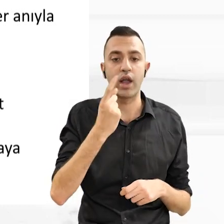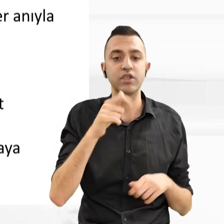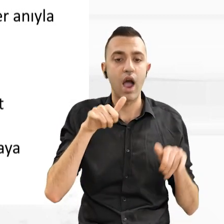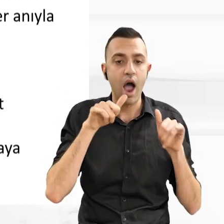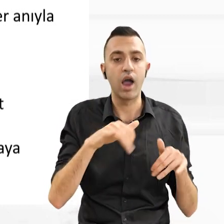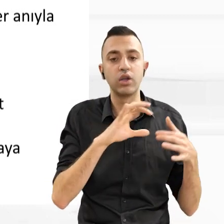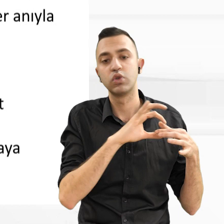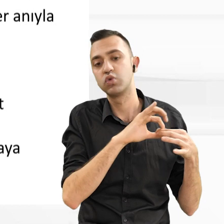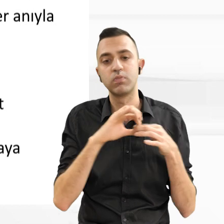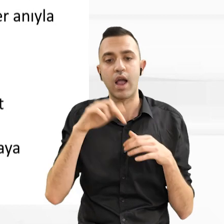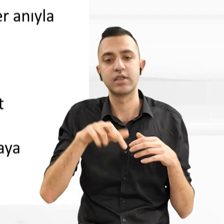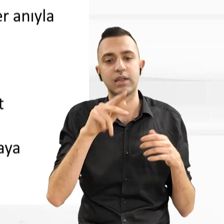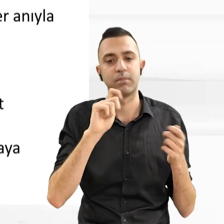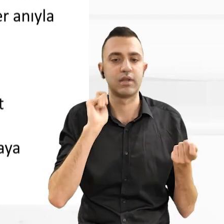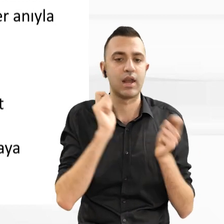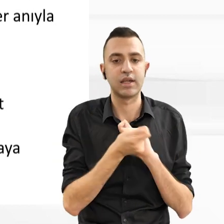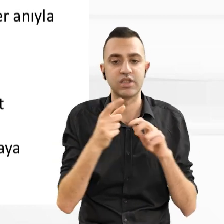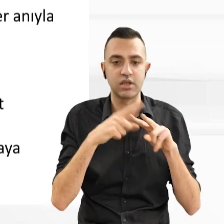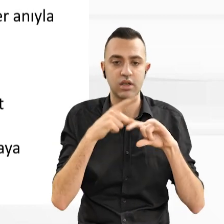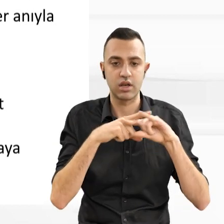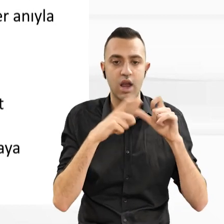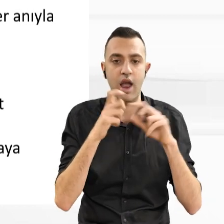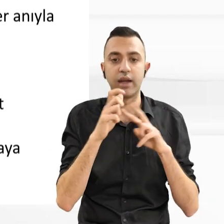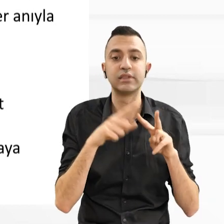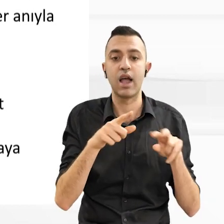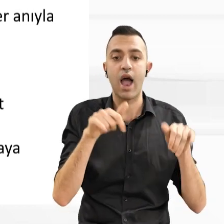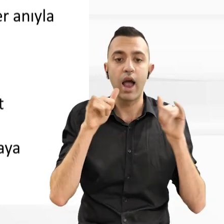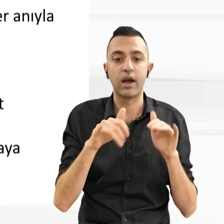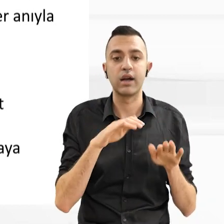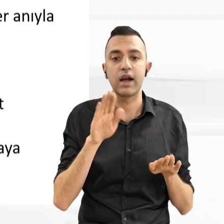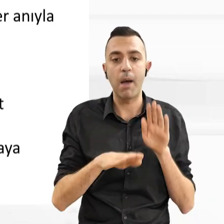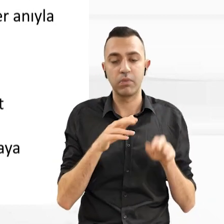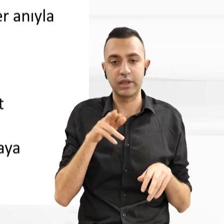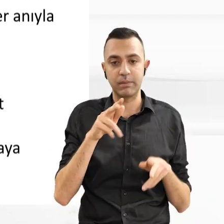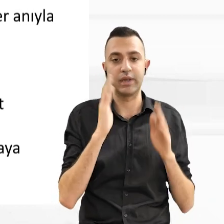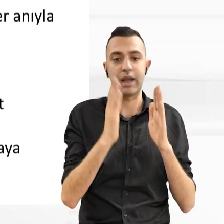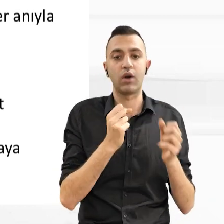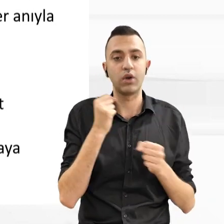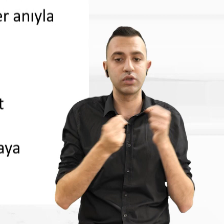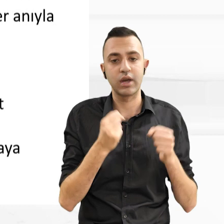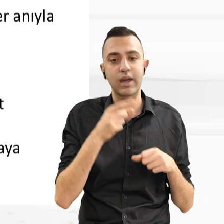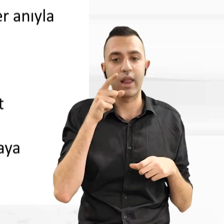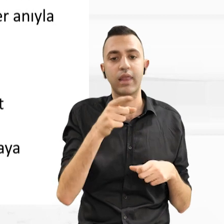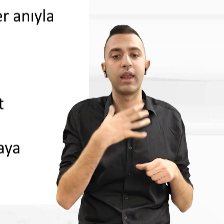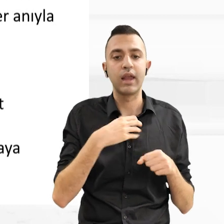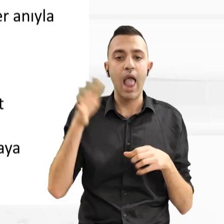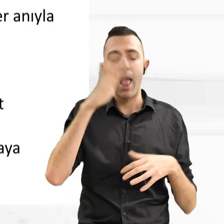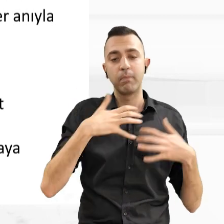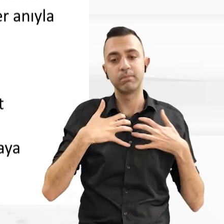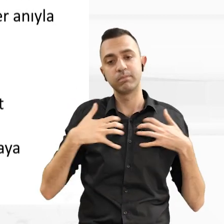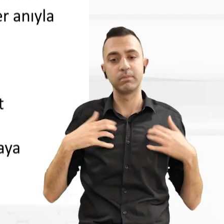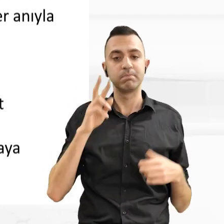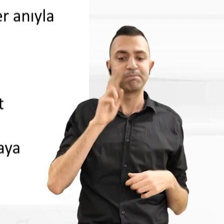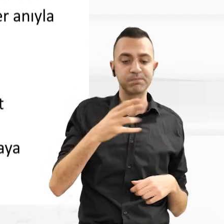aşağıdaki gibi değiştirir Aslan kapıya doğru koşarken ardındaki Ayak seslerini duydum bütün gövdesi kontrolü